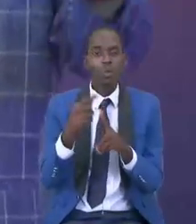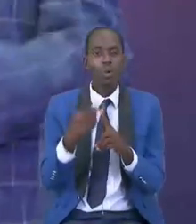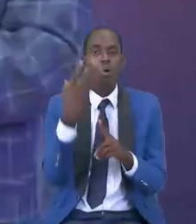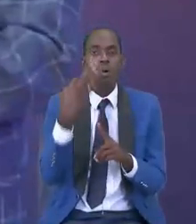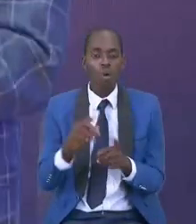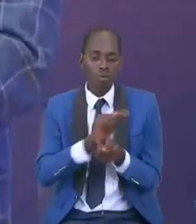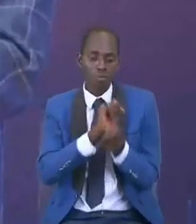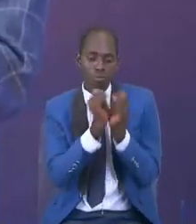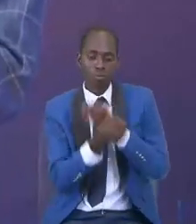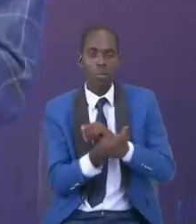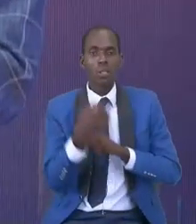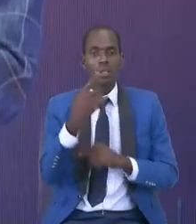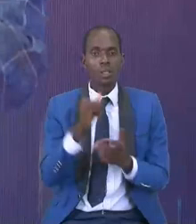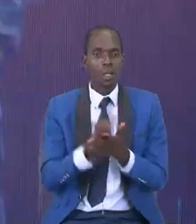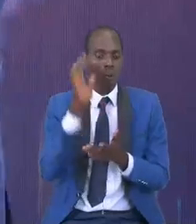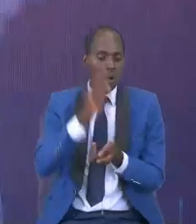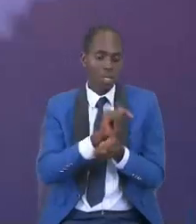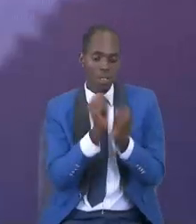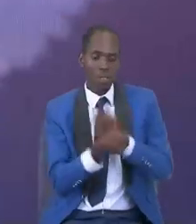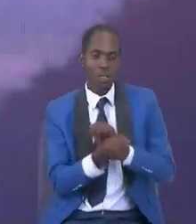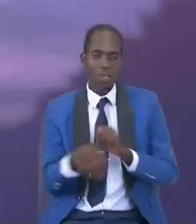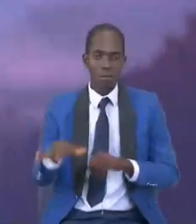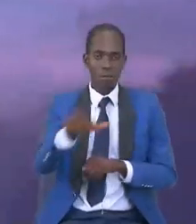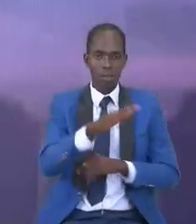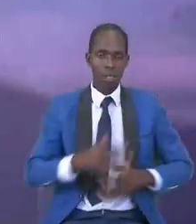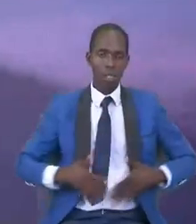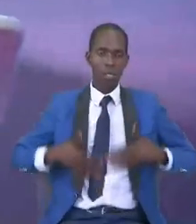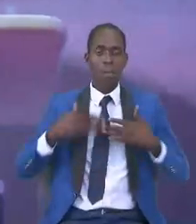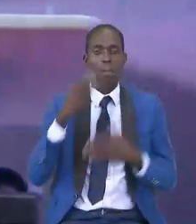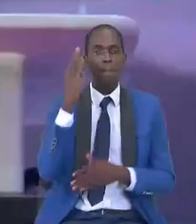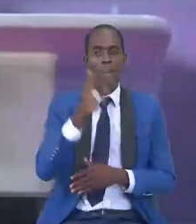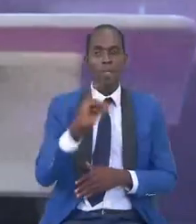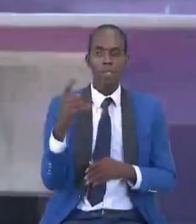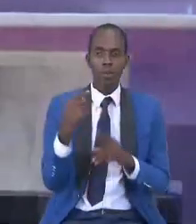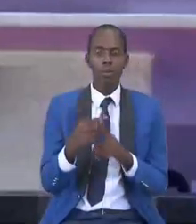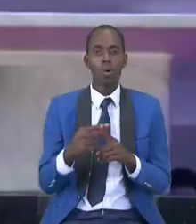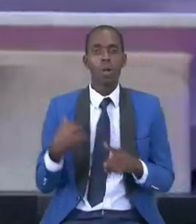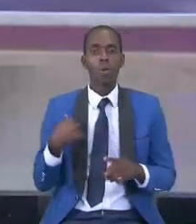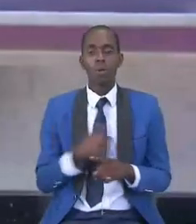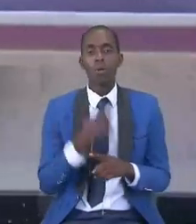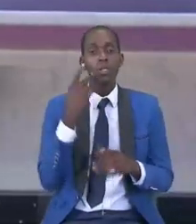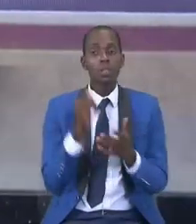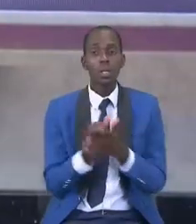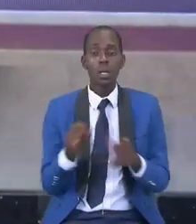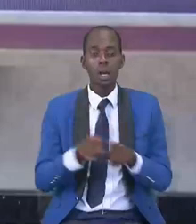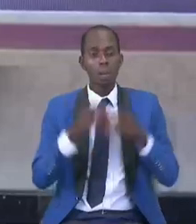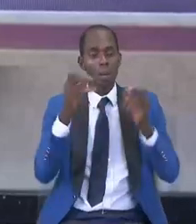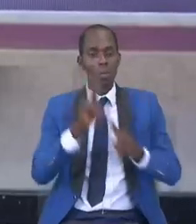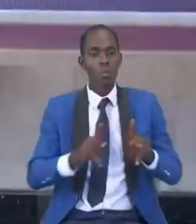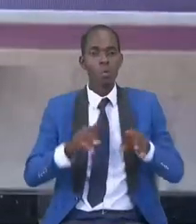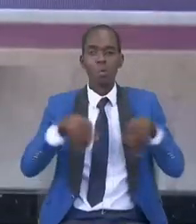bonne nouvelle de la transformation, qui va transformer leur vie, annonçant la bonne nouvelle, et nous dit,